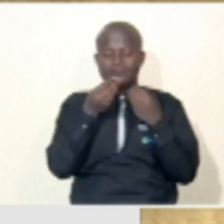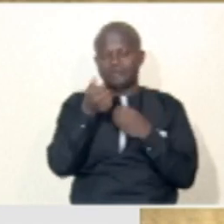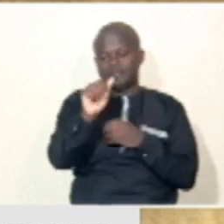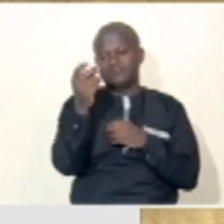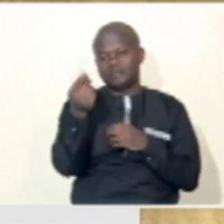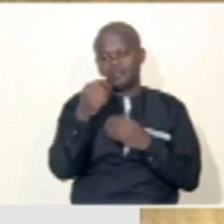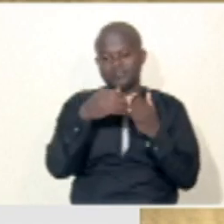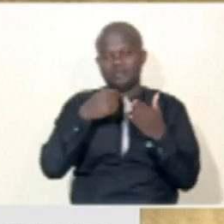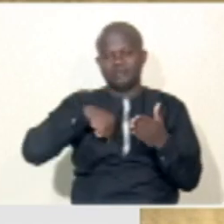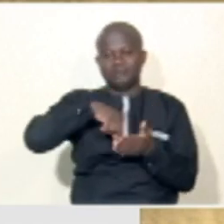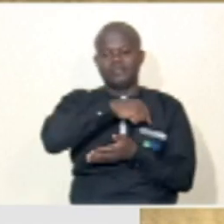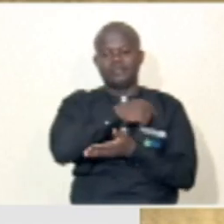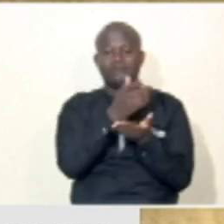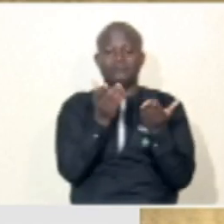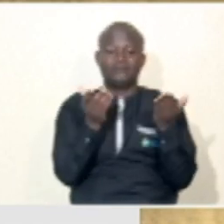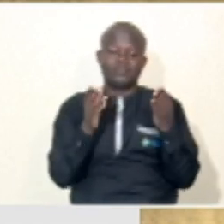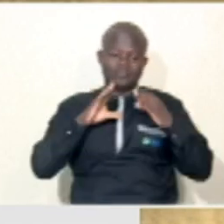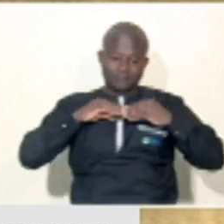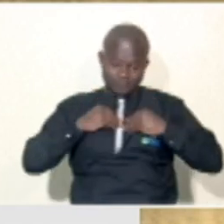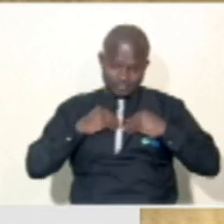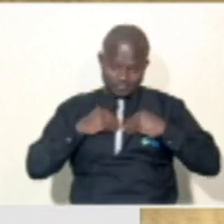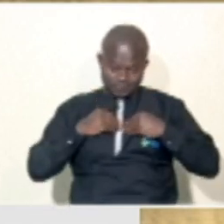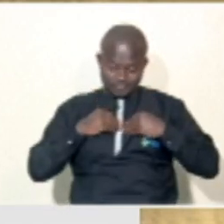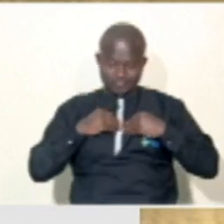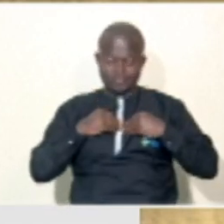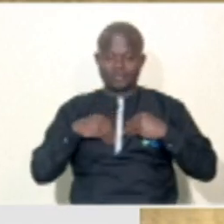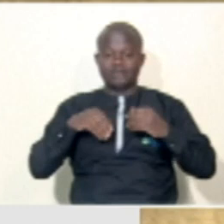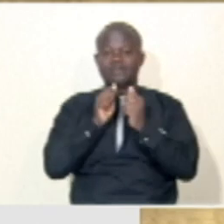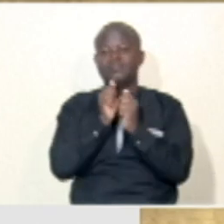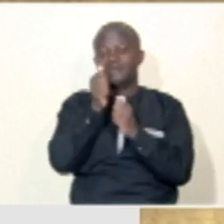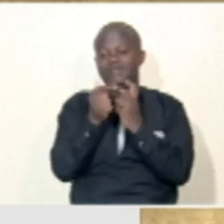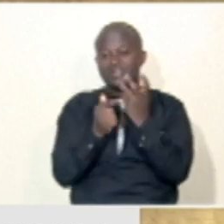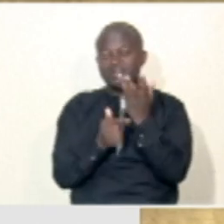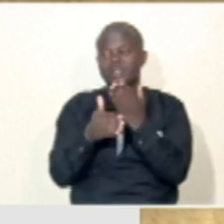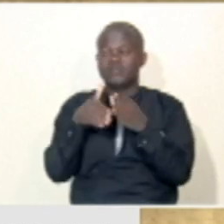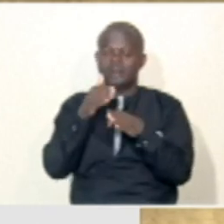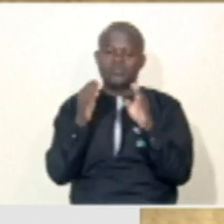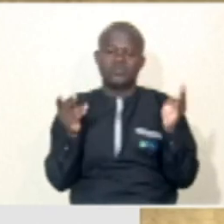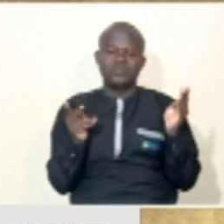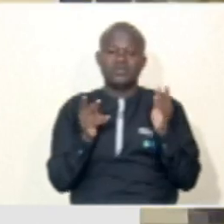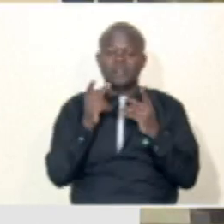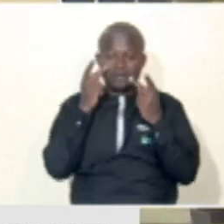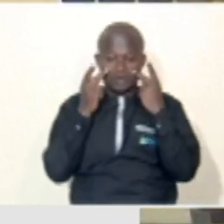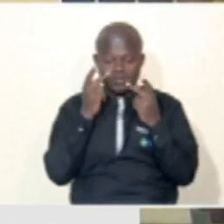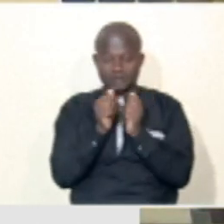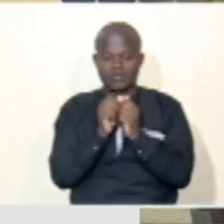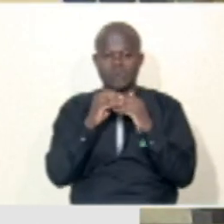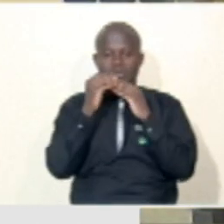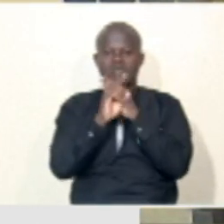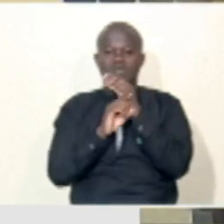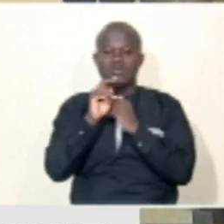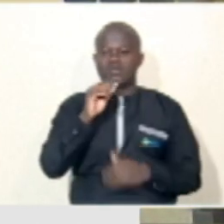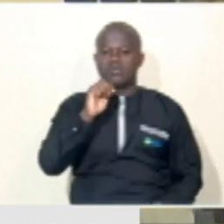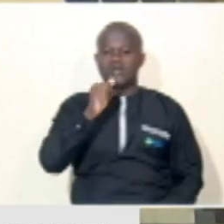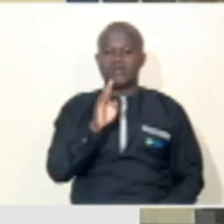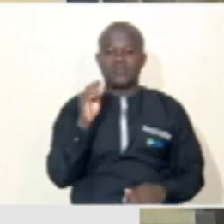mafaranga yacu nutwe turima batwemereye nibyo birari bavuze bazatwubakira iyo matungo tukayabona umuyobozi w'akarere ka